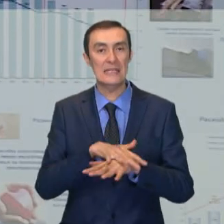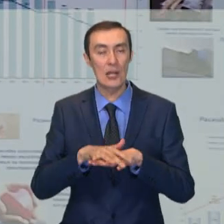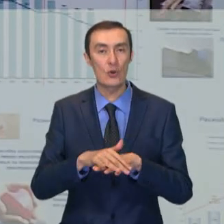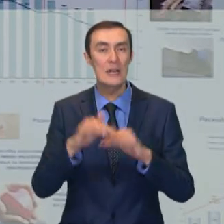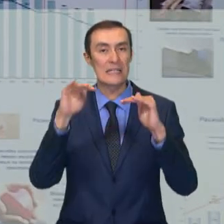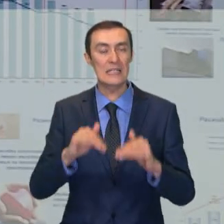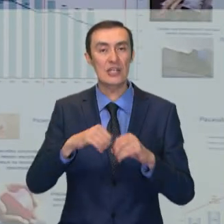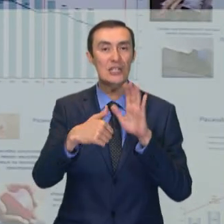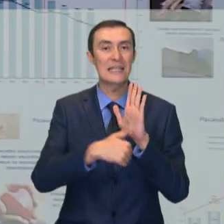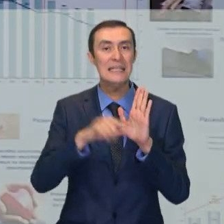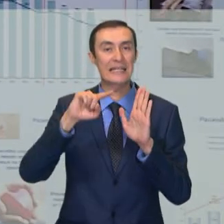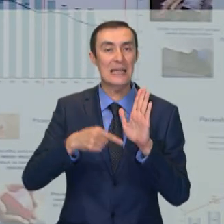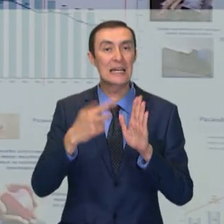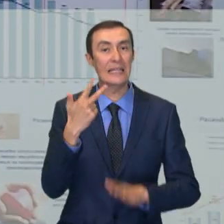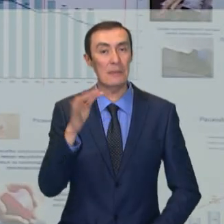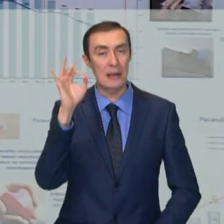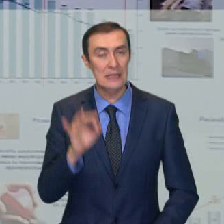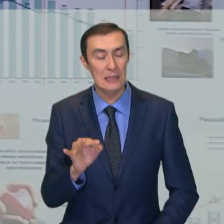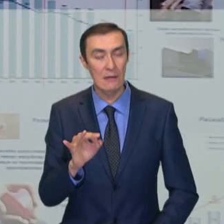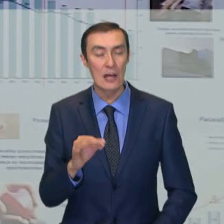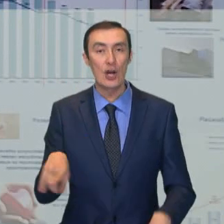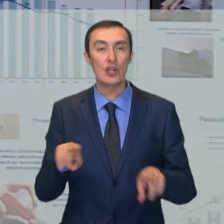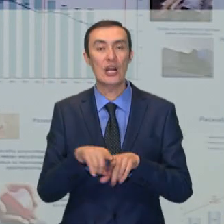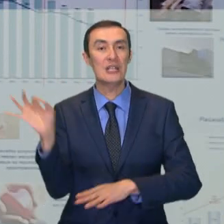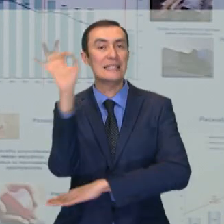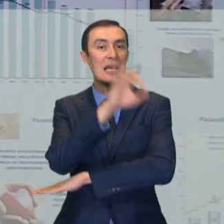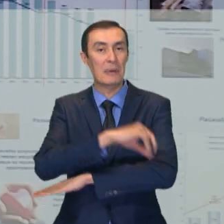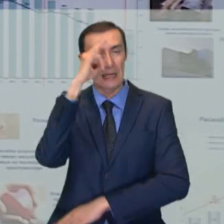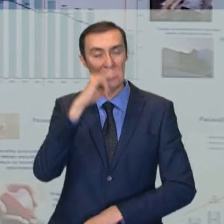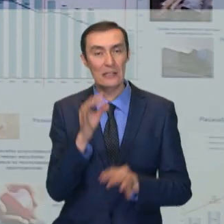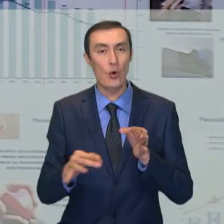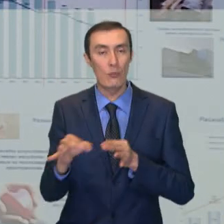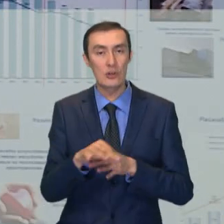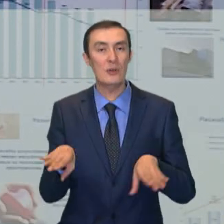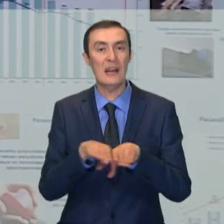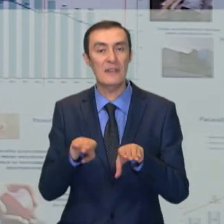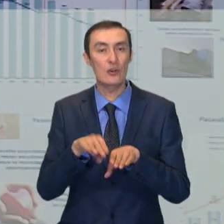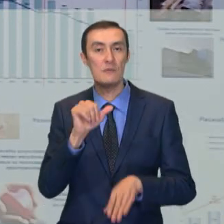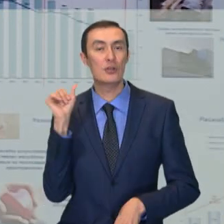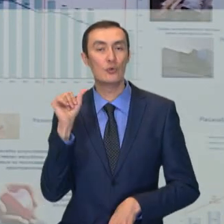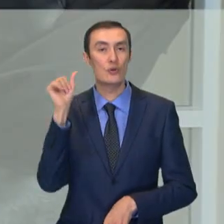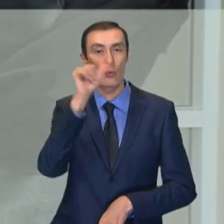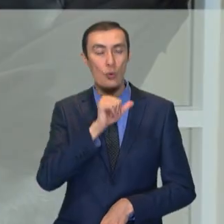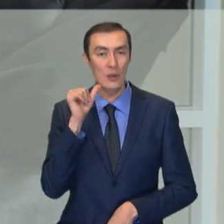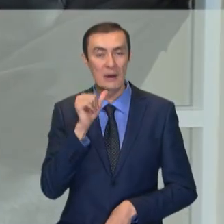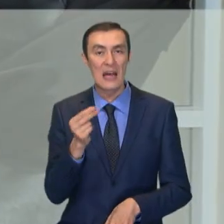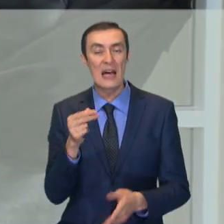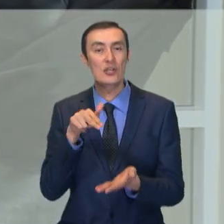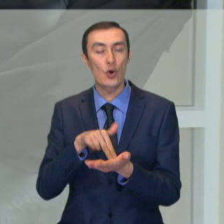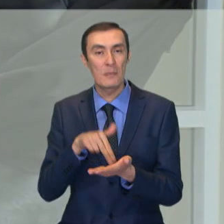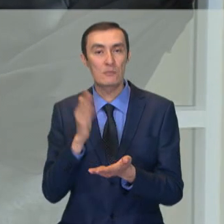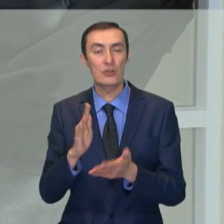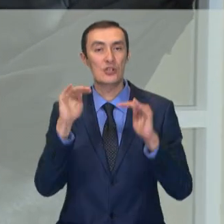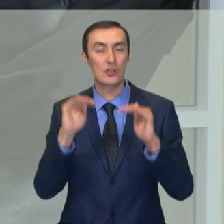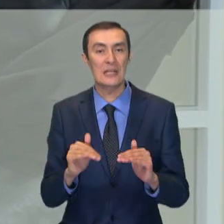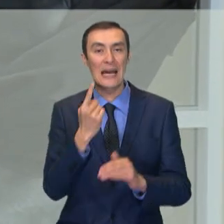на 16,3%. Кроме того, в Западно-Казахстанской области при сравнении с предыдущим отопительным сезоном тариф для населения снижается